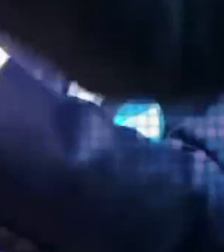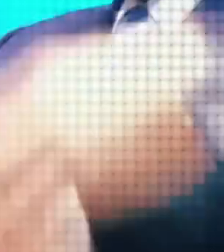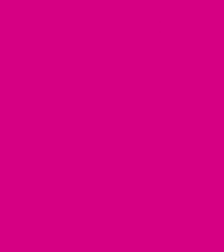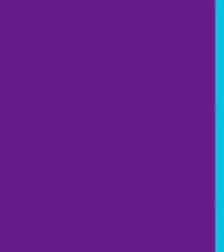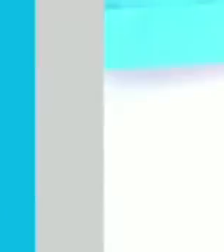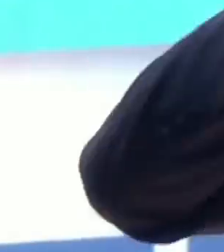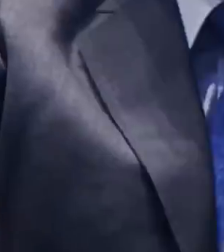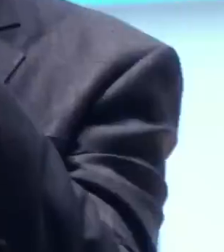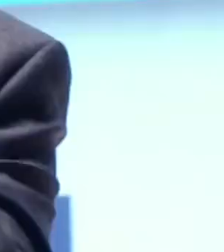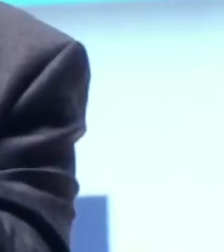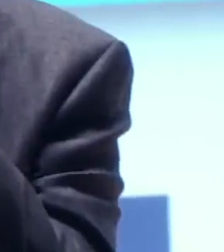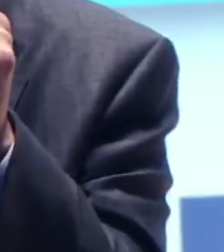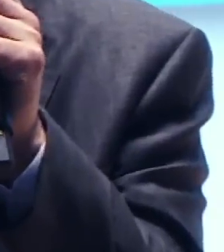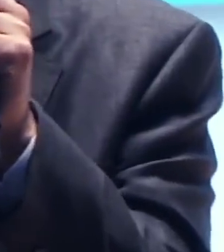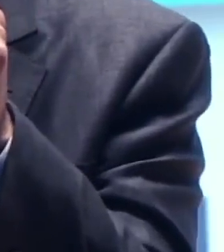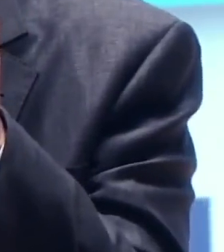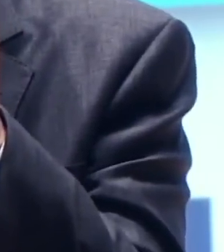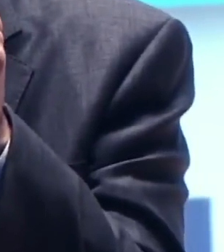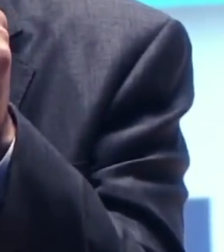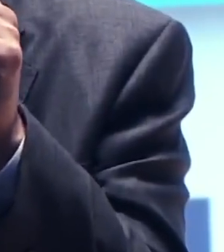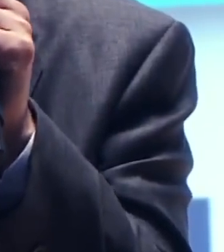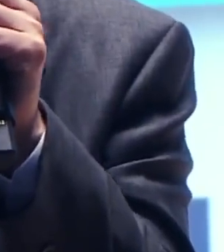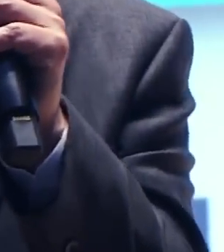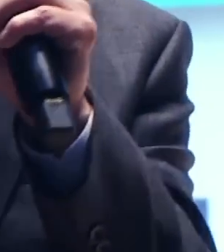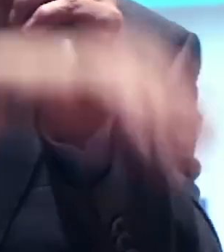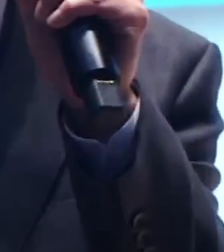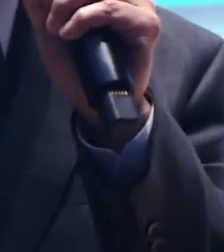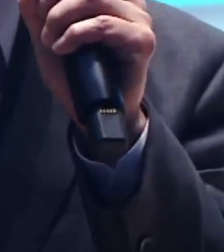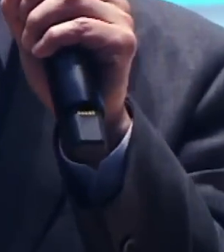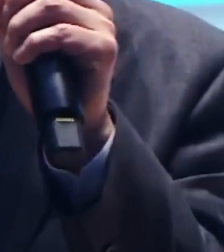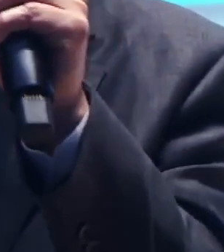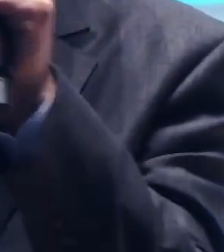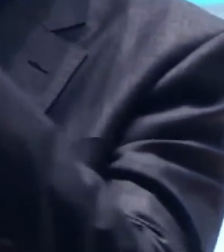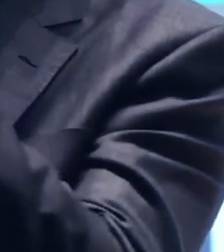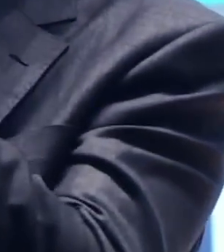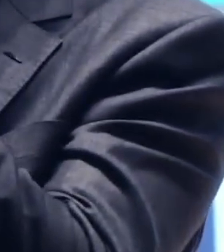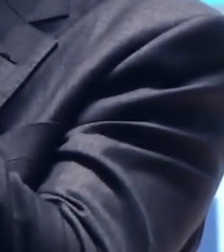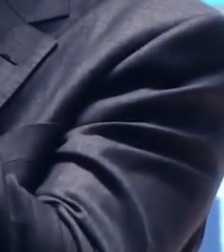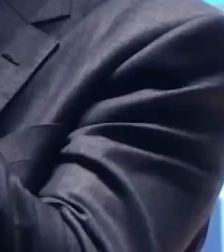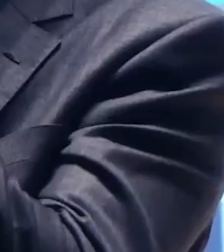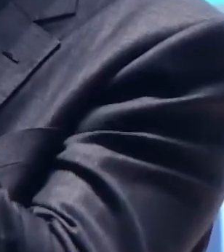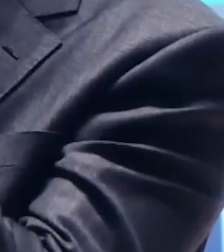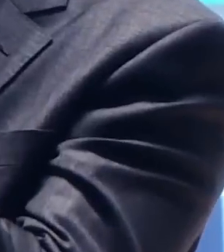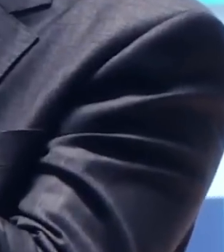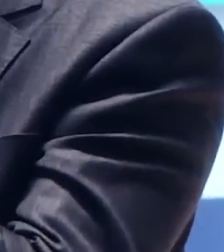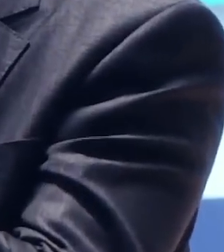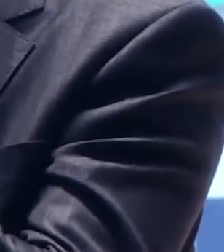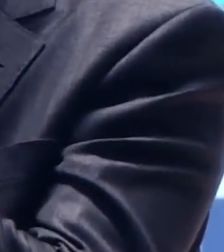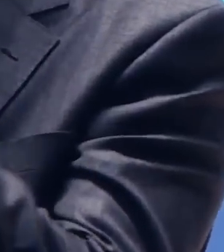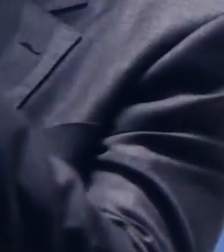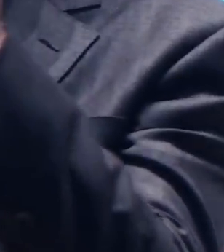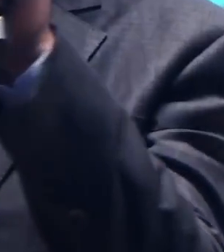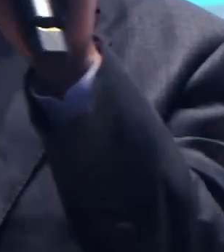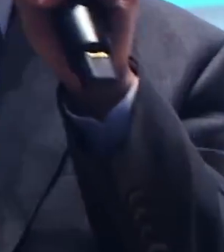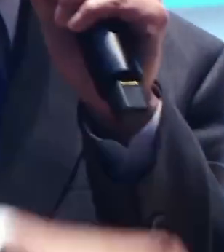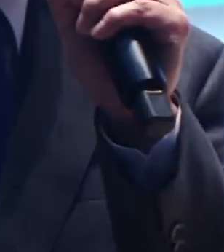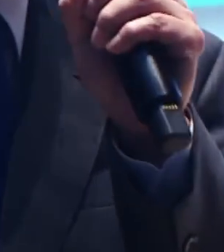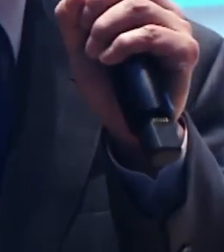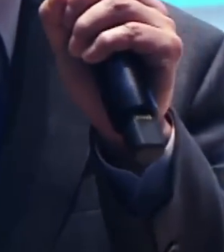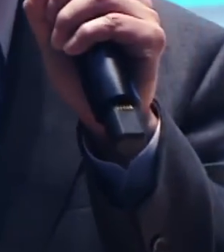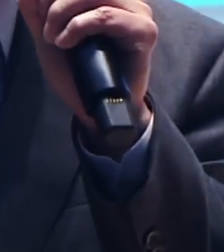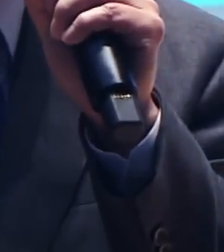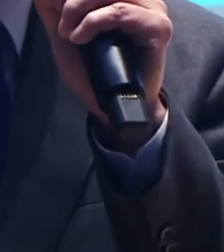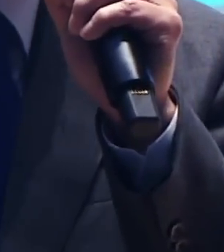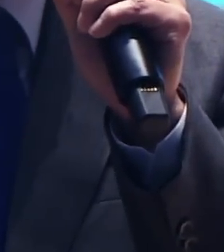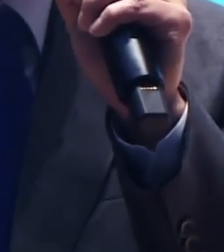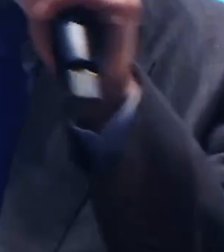하겠습니다 그냥 정치인들 테 속아 가지고 한쪽으로 막 계속 투표 하다가 대구가 꼴찌 광주가 꼴찌에서